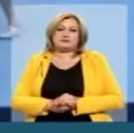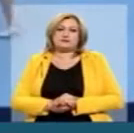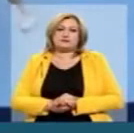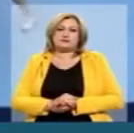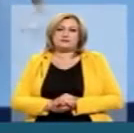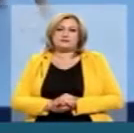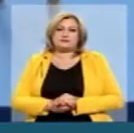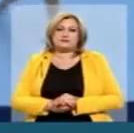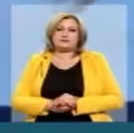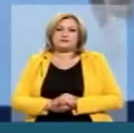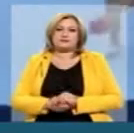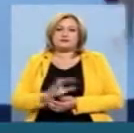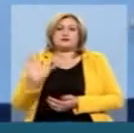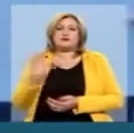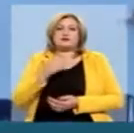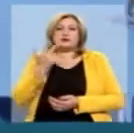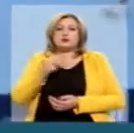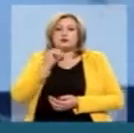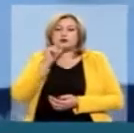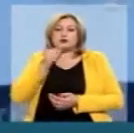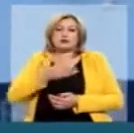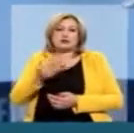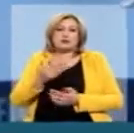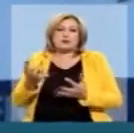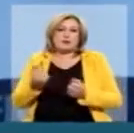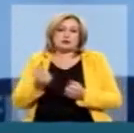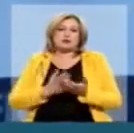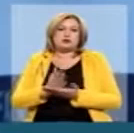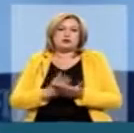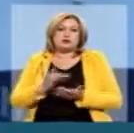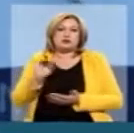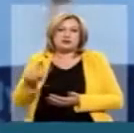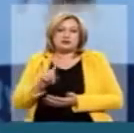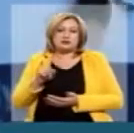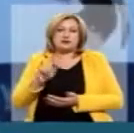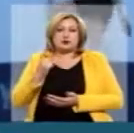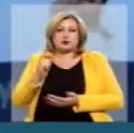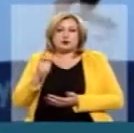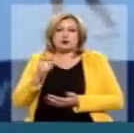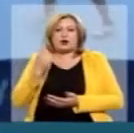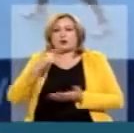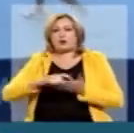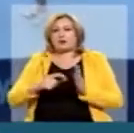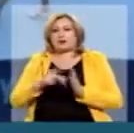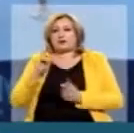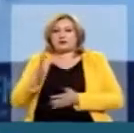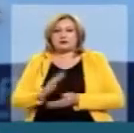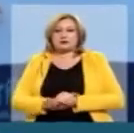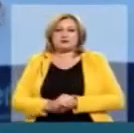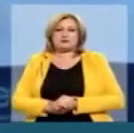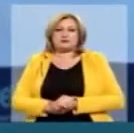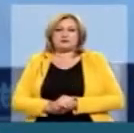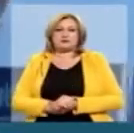Облыс спортшылары әлемдік ареналарда көптеген жоғары табыстарға қол жеткізіп, тәуелсіз еліміздің мәртебесін асқақтатуда. Кездесуде